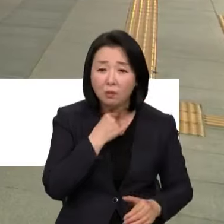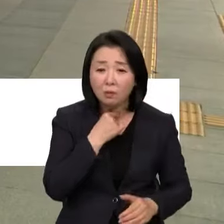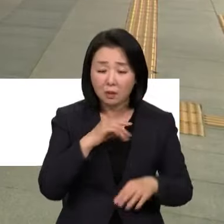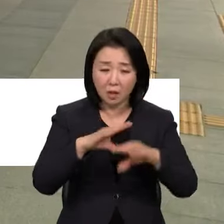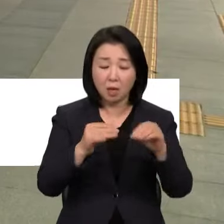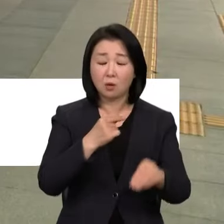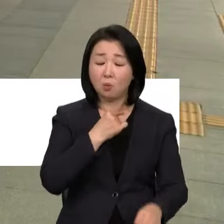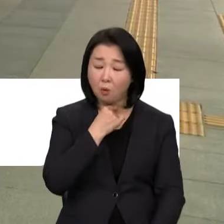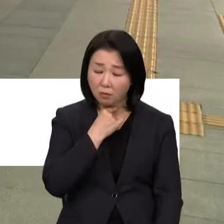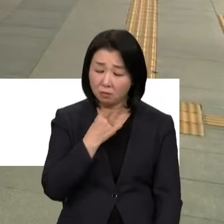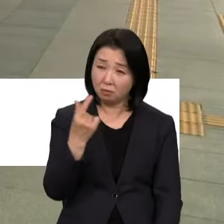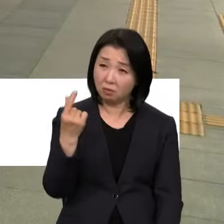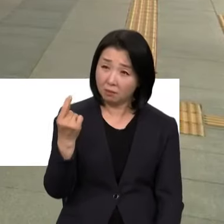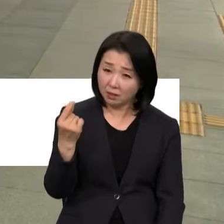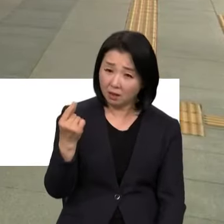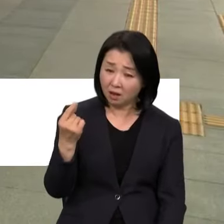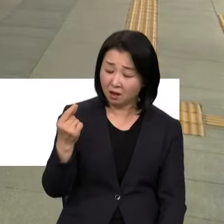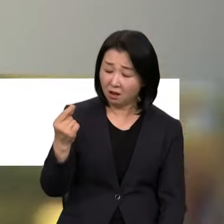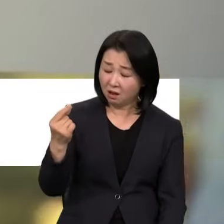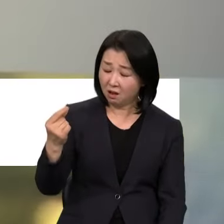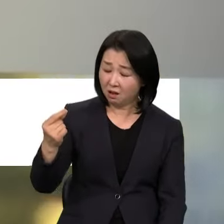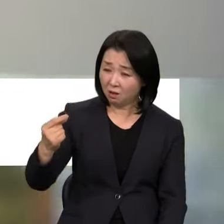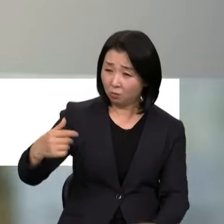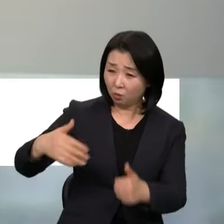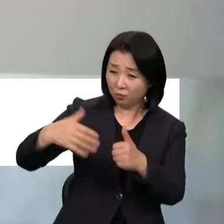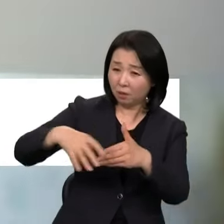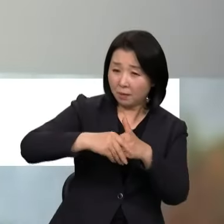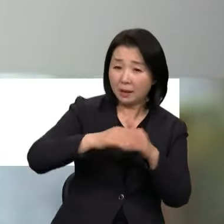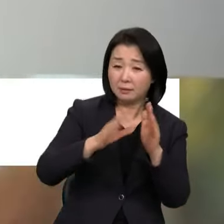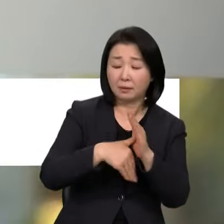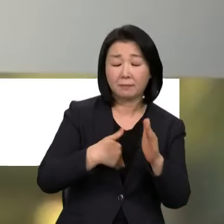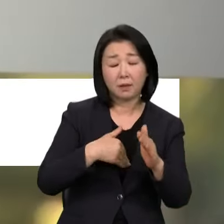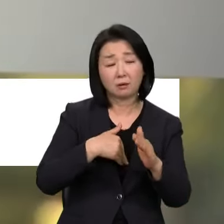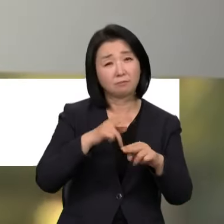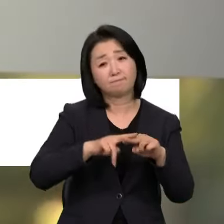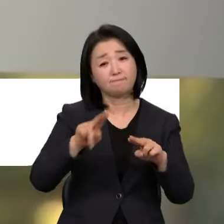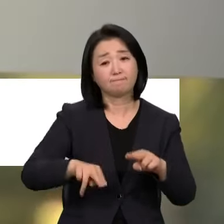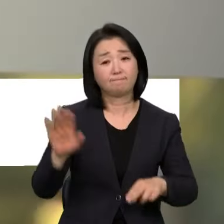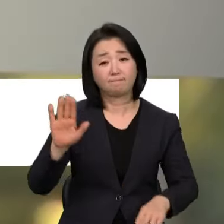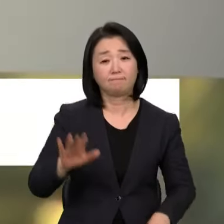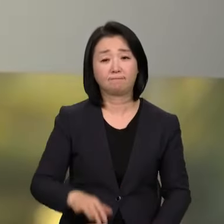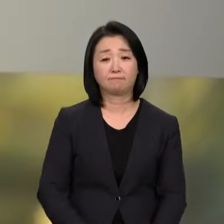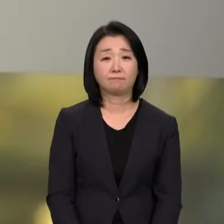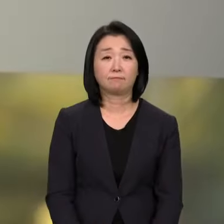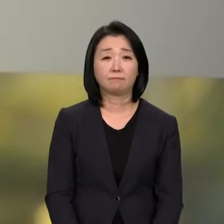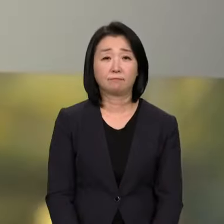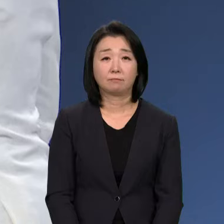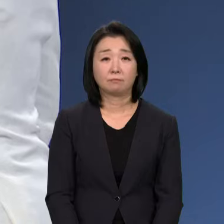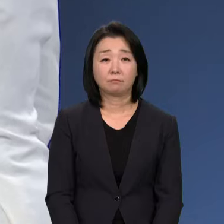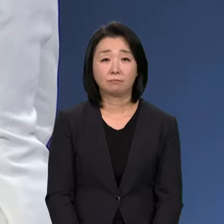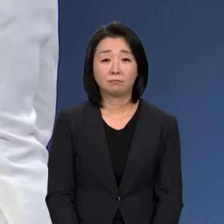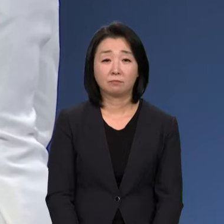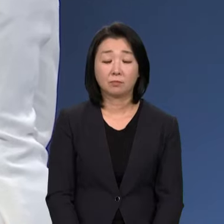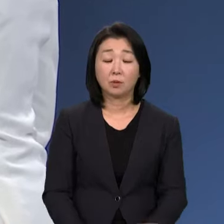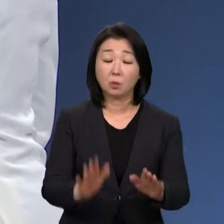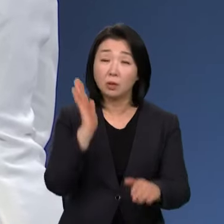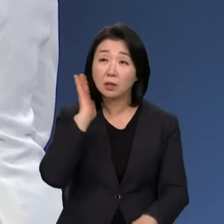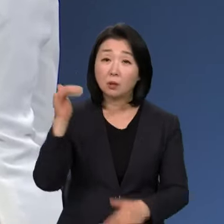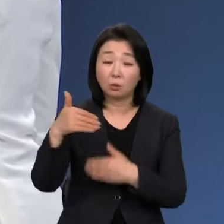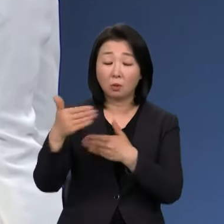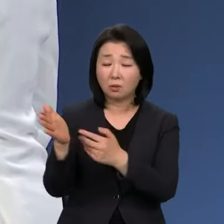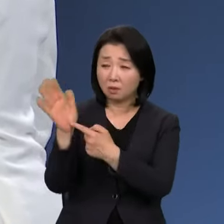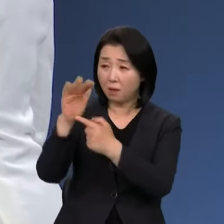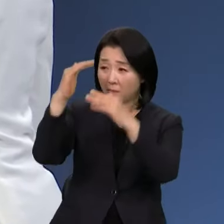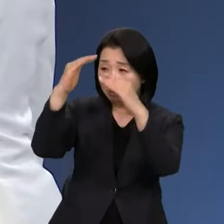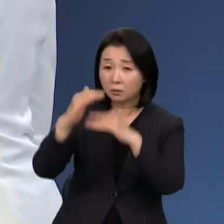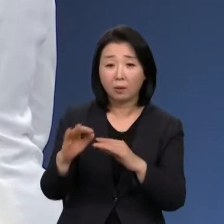해결을 하자고 손을 내밀어주면 저는 떠날 생각이 정말 일도 없습니다. 오늘 뭐 대통령실 발표를